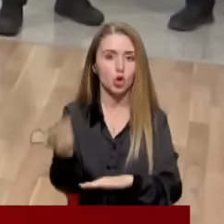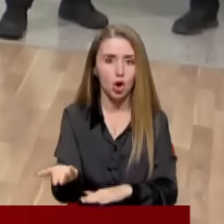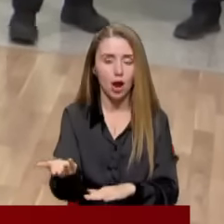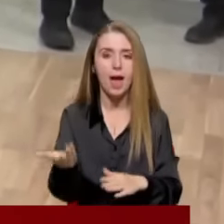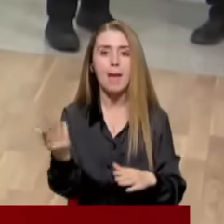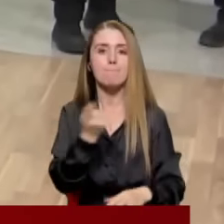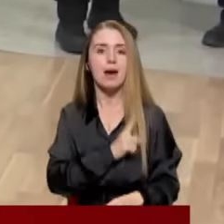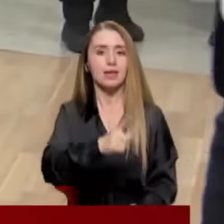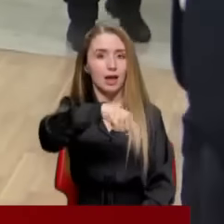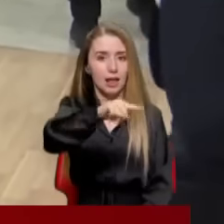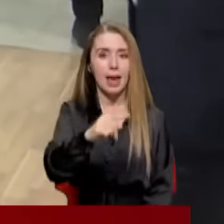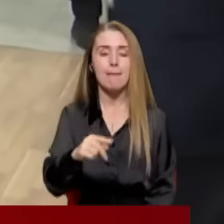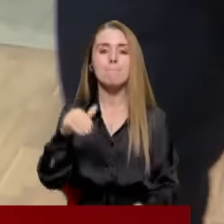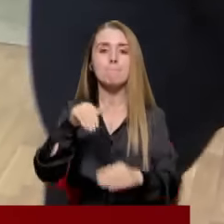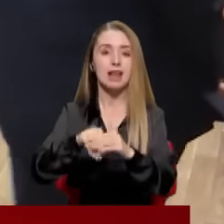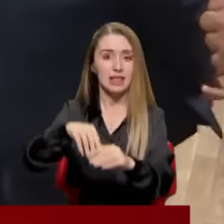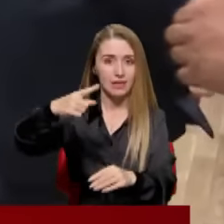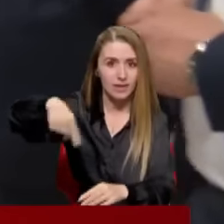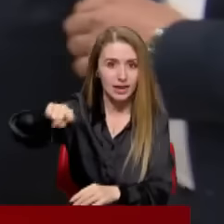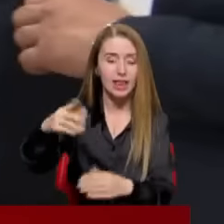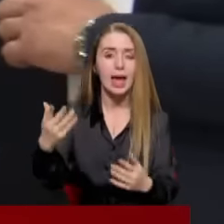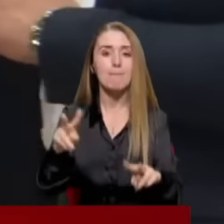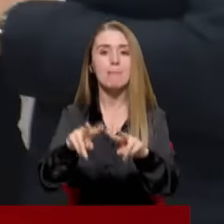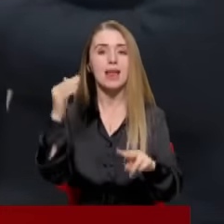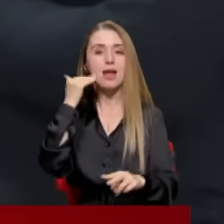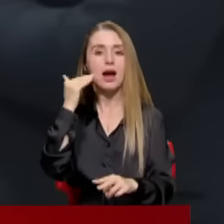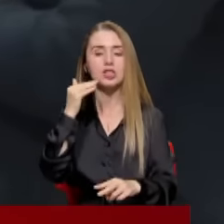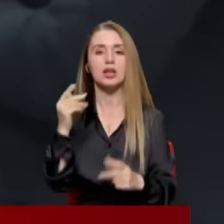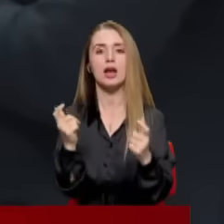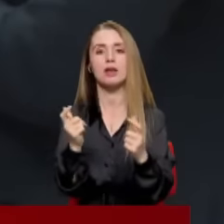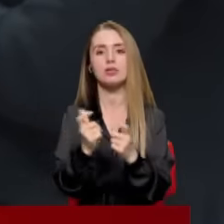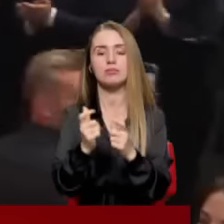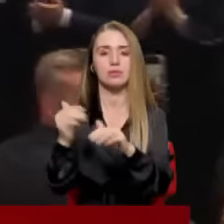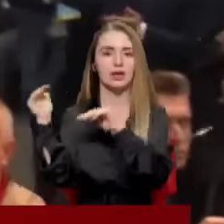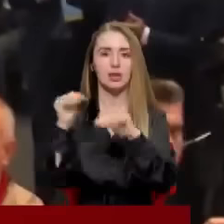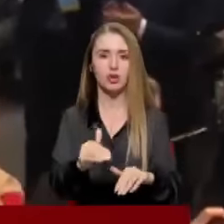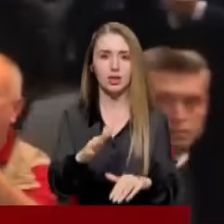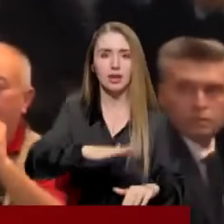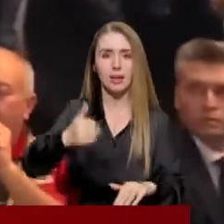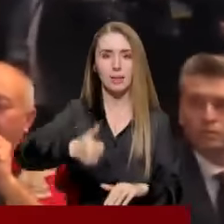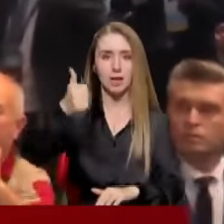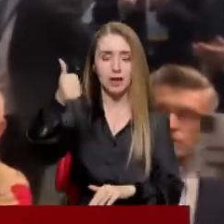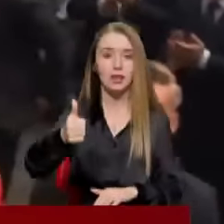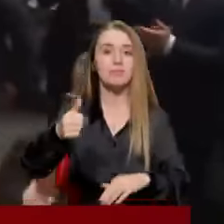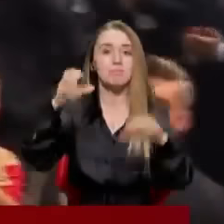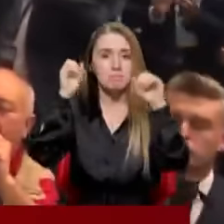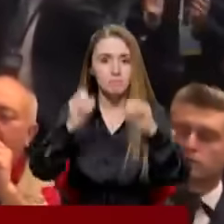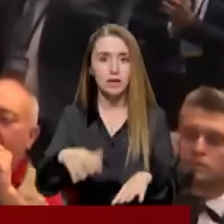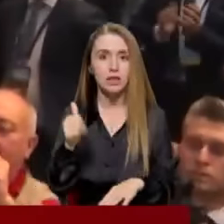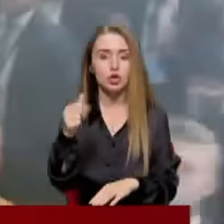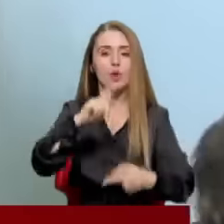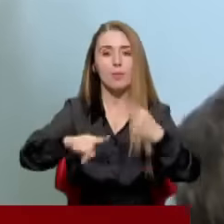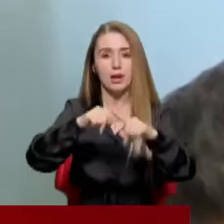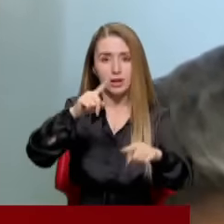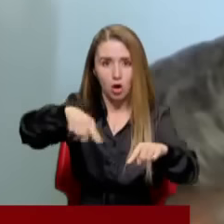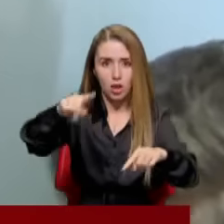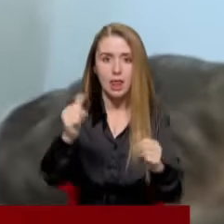hem adaylar hem milletvekilleri hem de Akşener kurultay salonuna gidecek. Genel başkanlığa veda ettiği gün